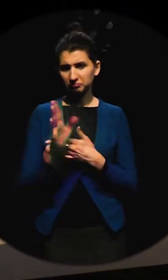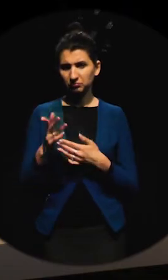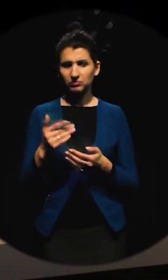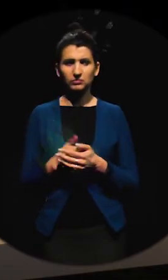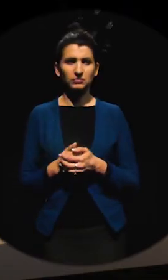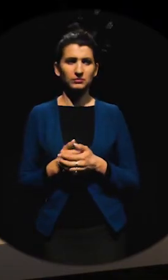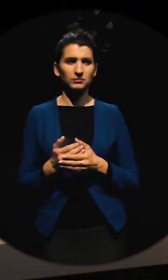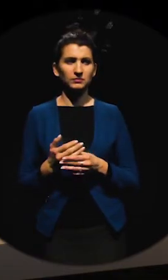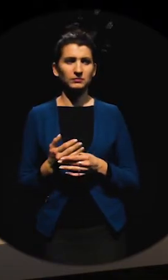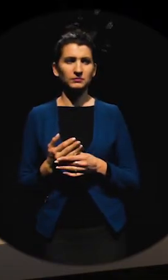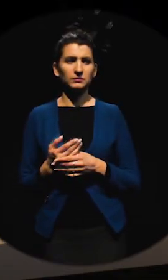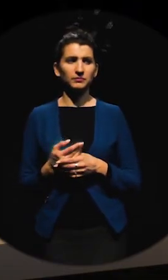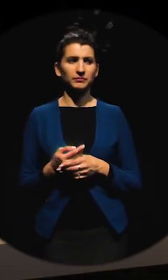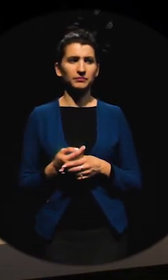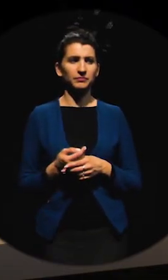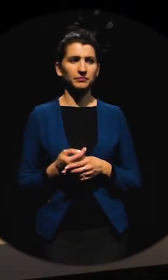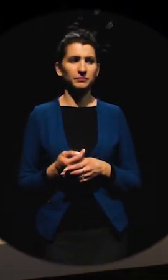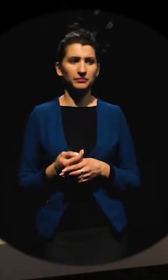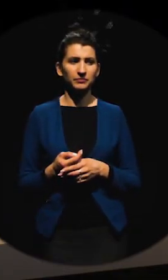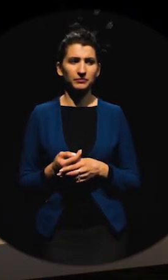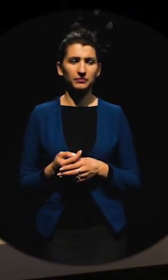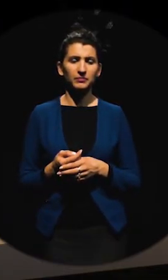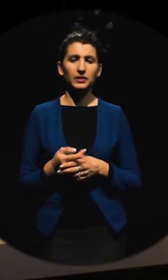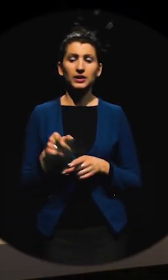jako niepełnosprawni,